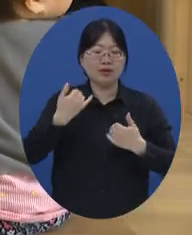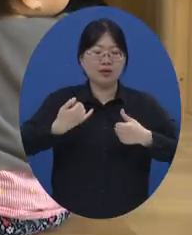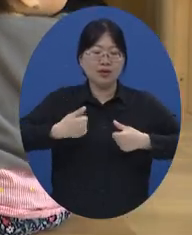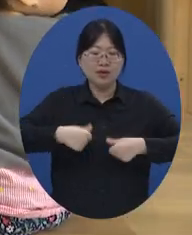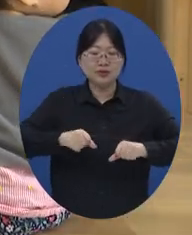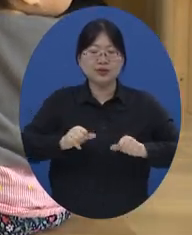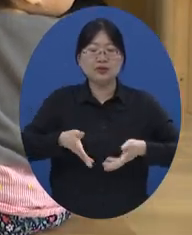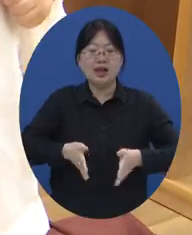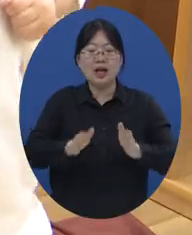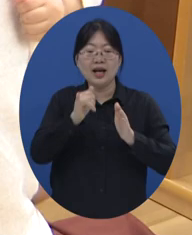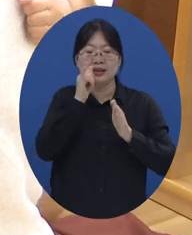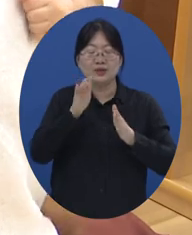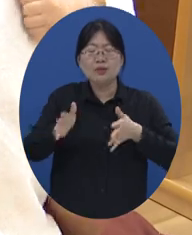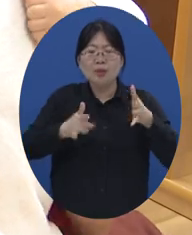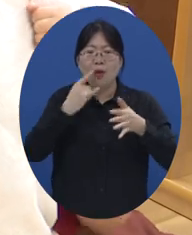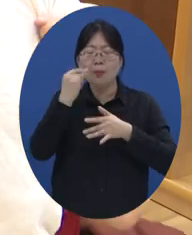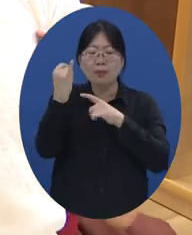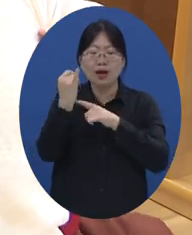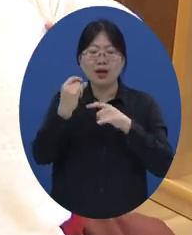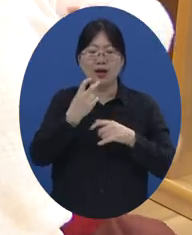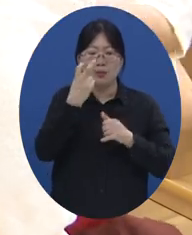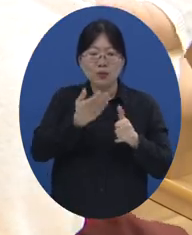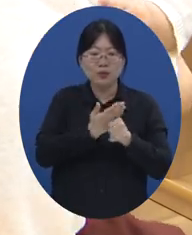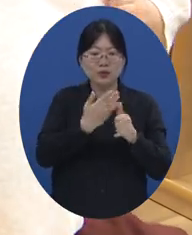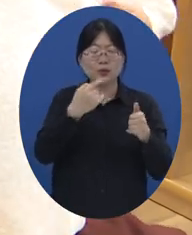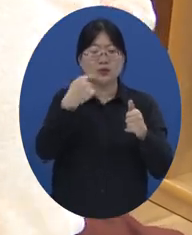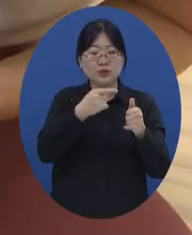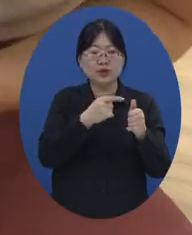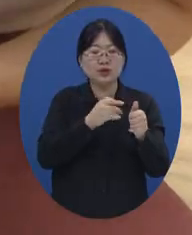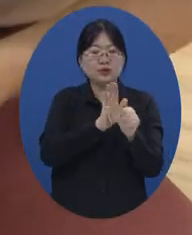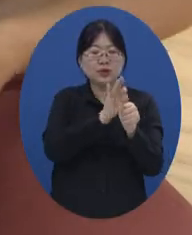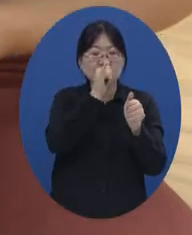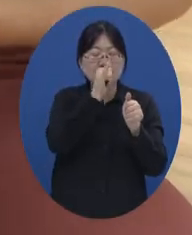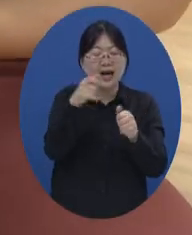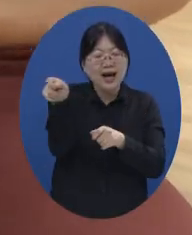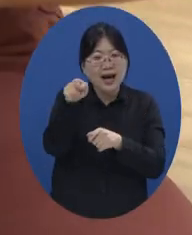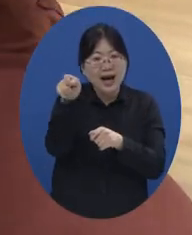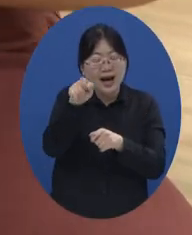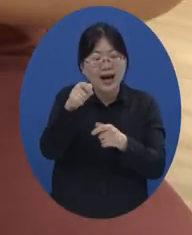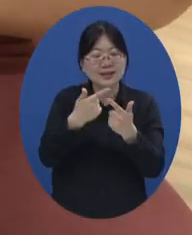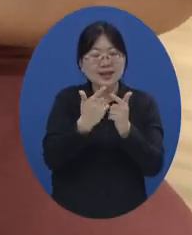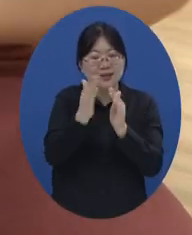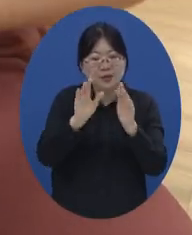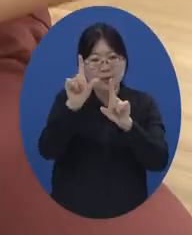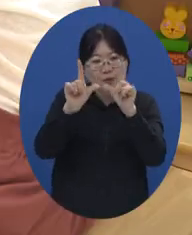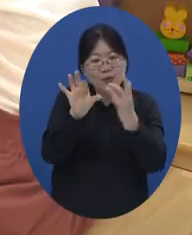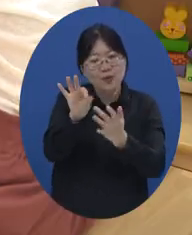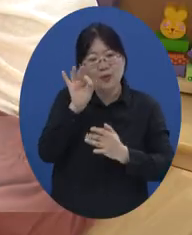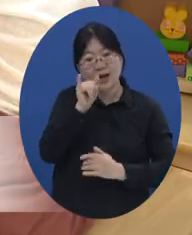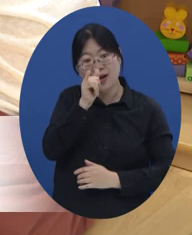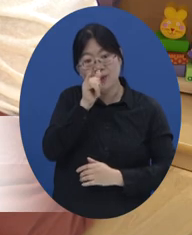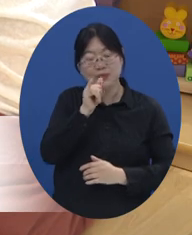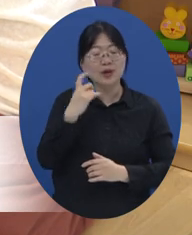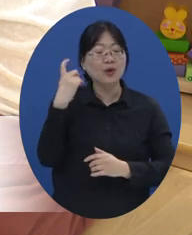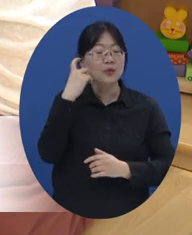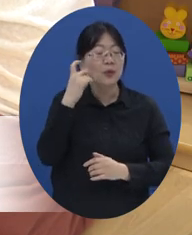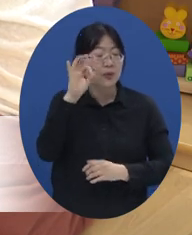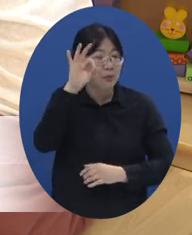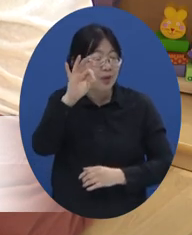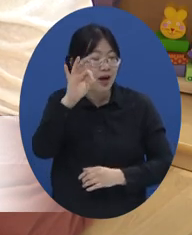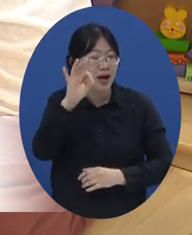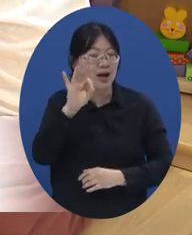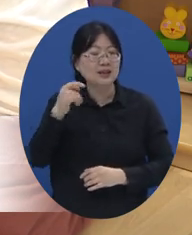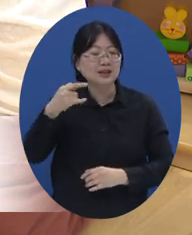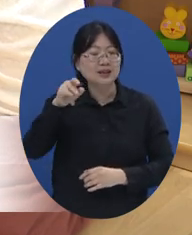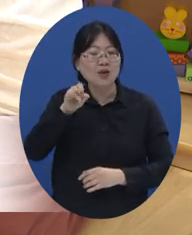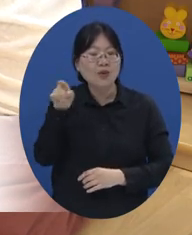낳은 초보 엄마 김지원 씨는 보육 지도사의 추천으로 흔들면 소리 나는 채소 모형을 골랐습니다. 이런 소리 같은 거는